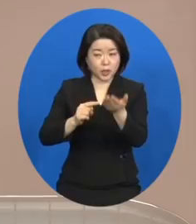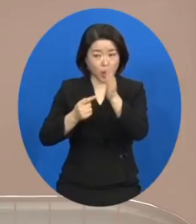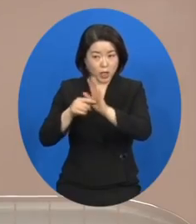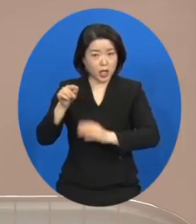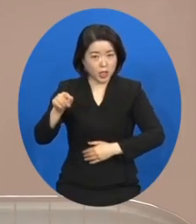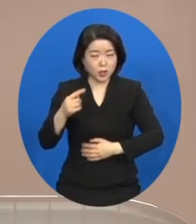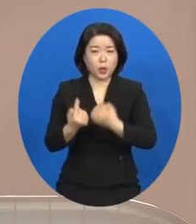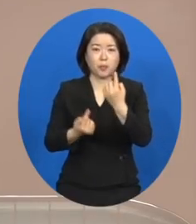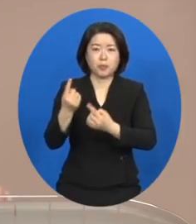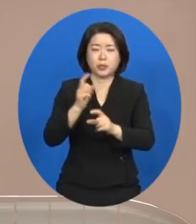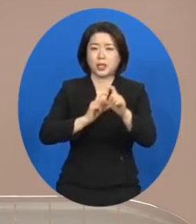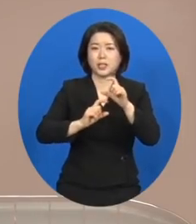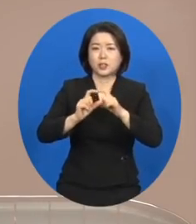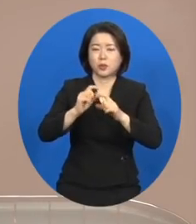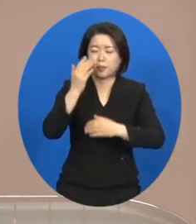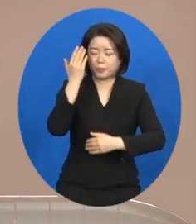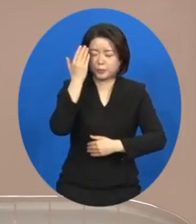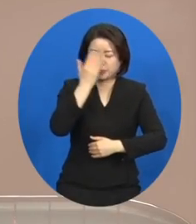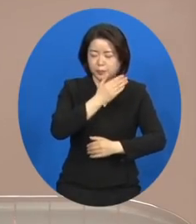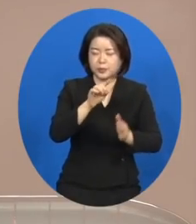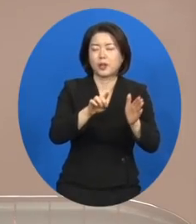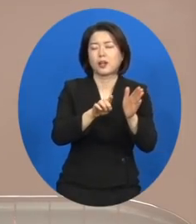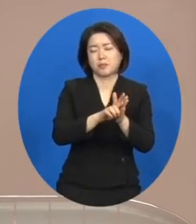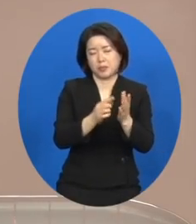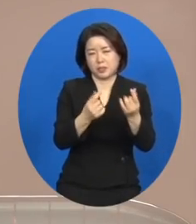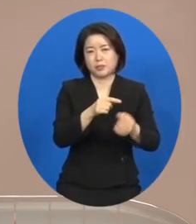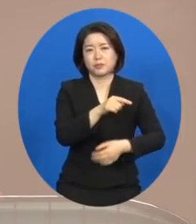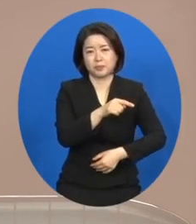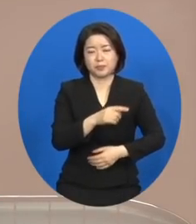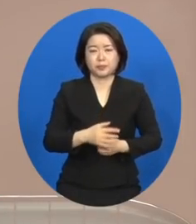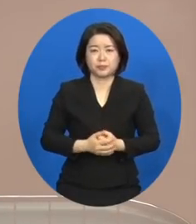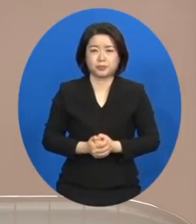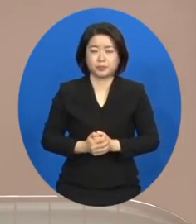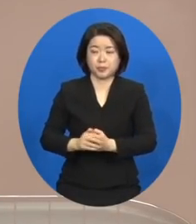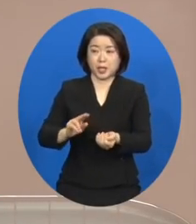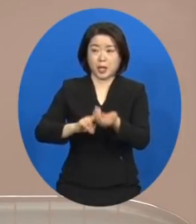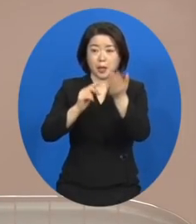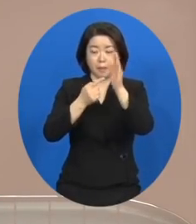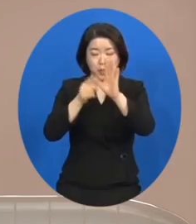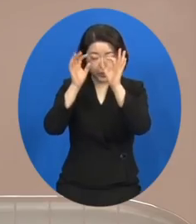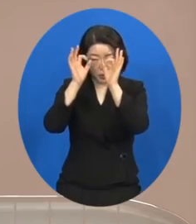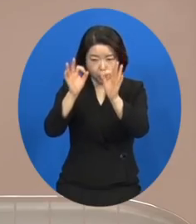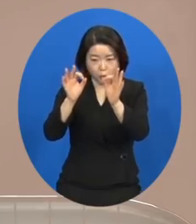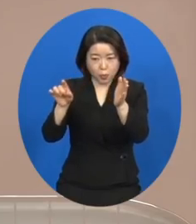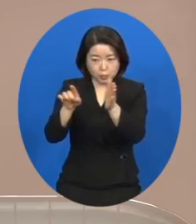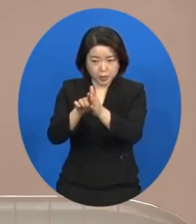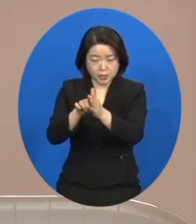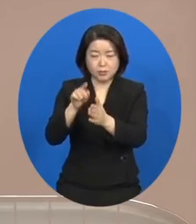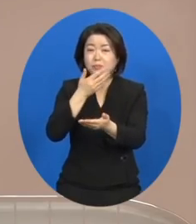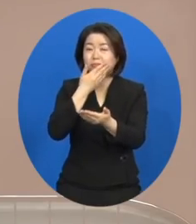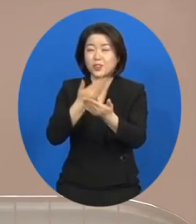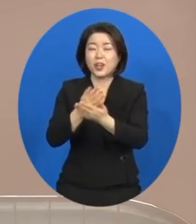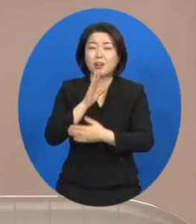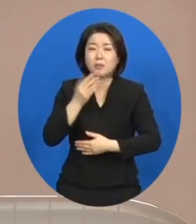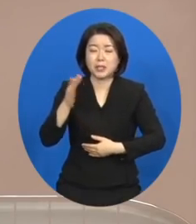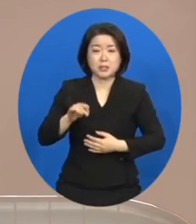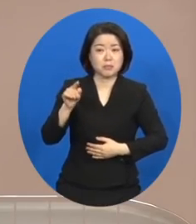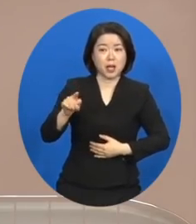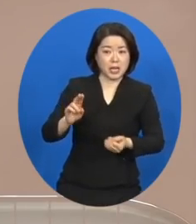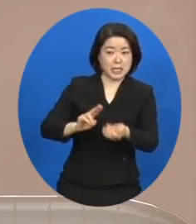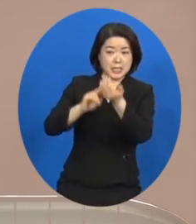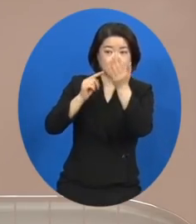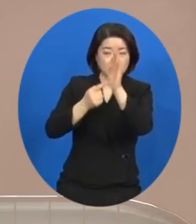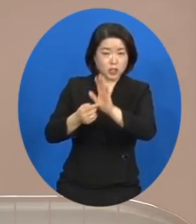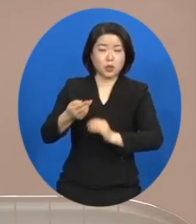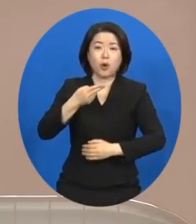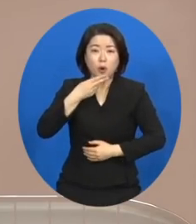믿음보다 더 순전한 믿음일 수도 있죠. 표적을 보고 믿는 믿음 참 귀하지만 그것이 없어도 순종할